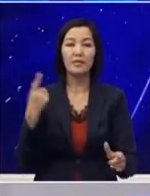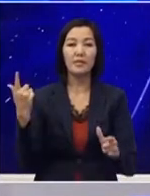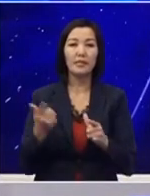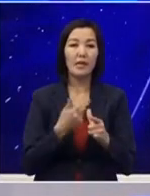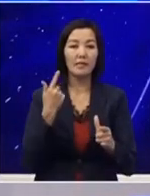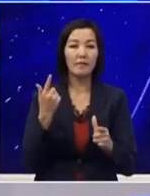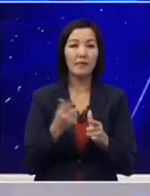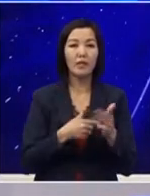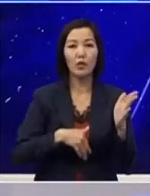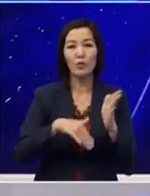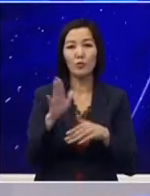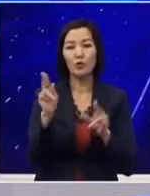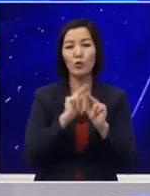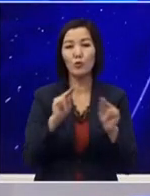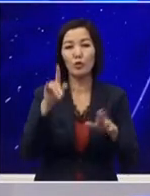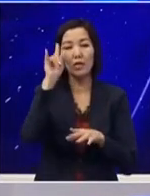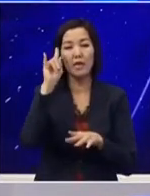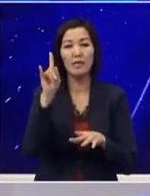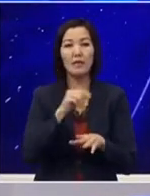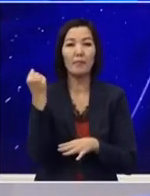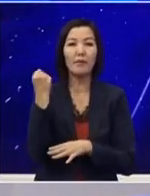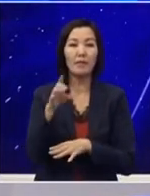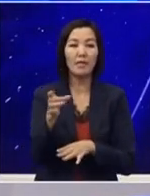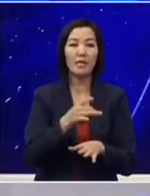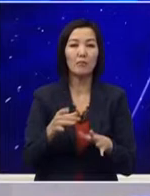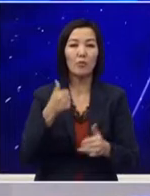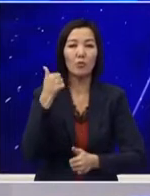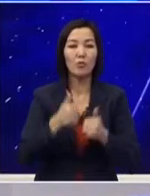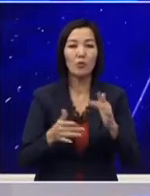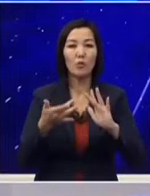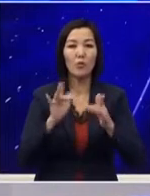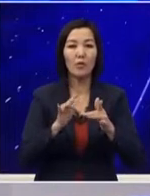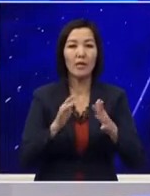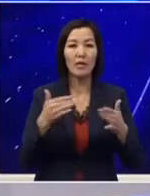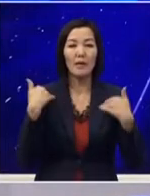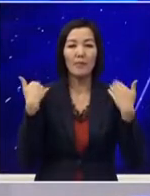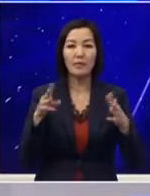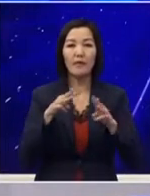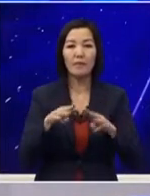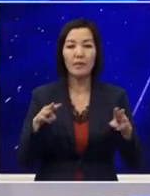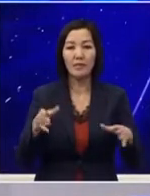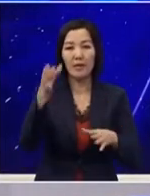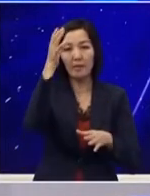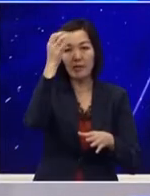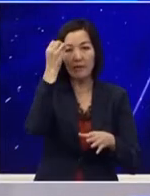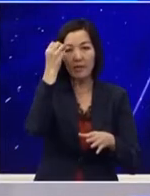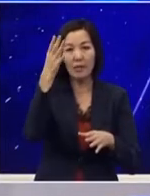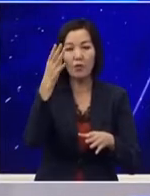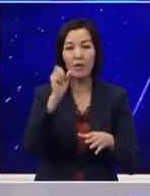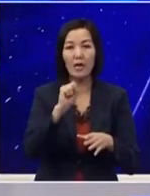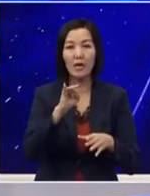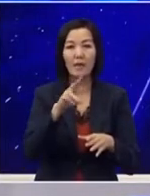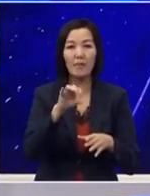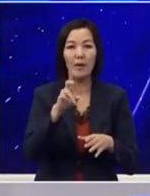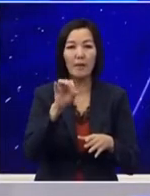Названы имена лучших учителей Казахстана. Победителей республиканского конкурса онлайн поздравил министр образования и